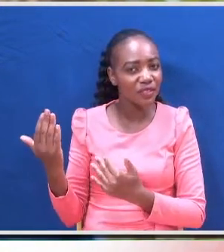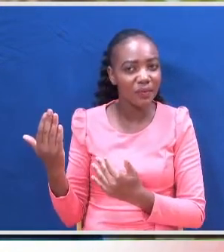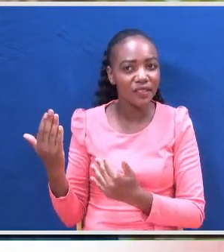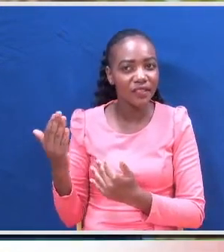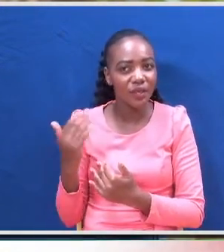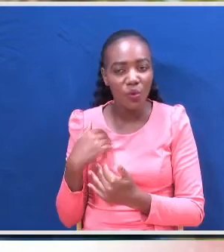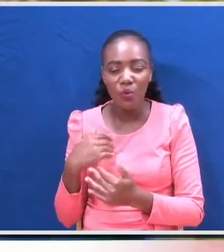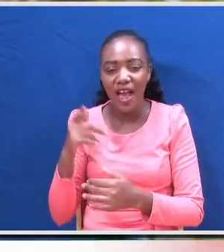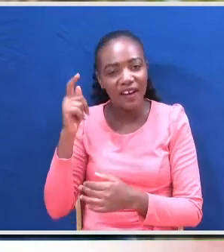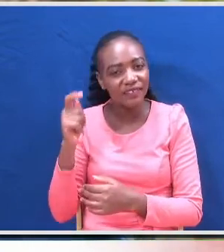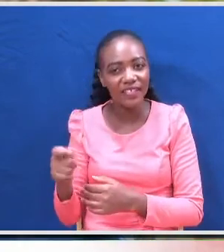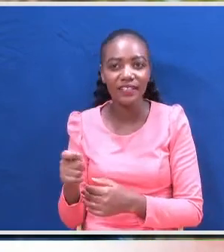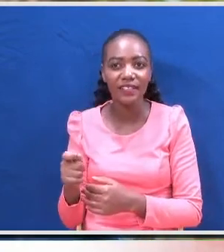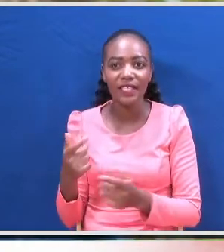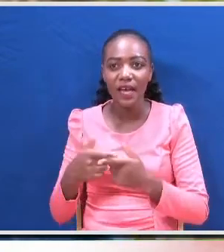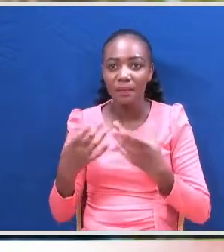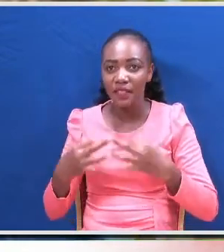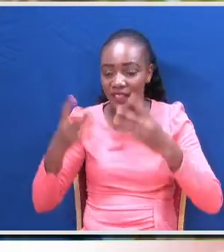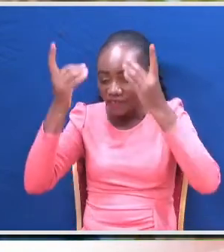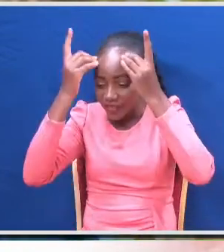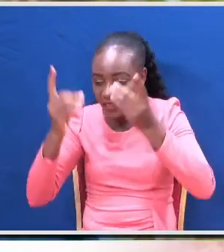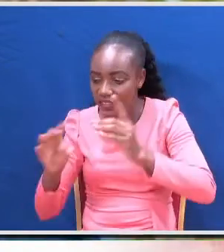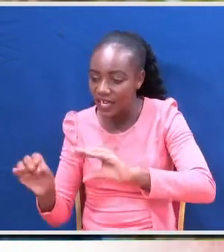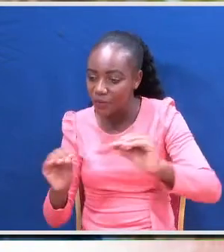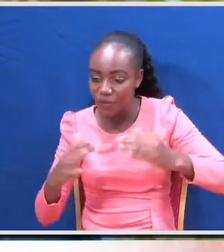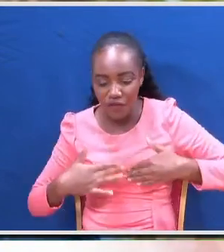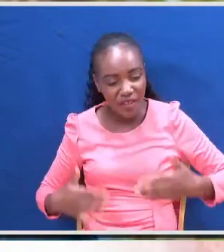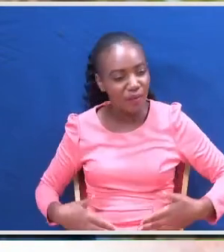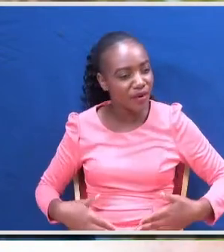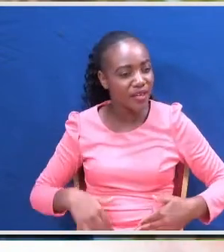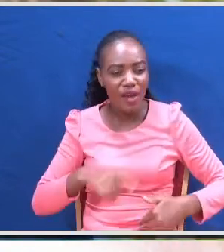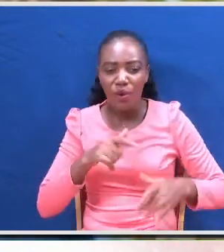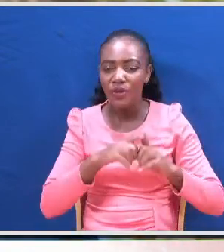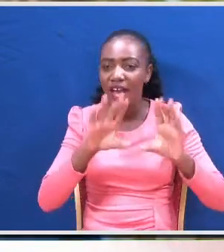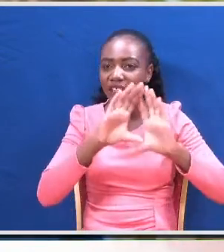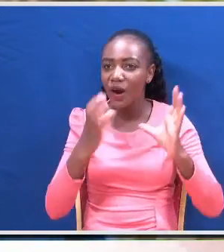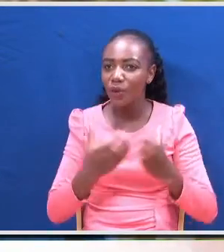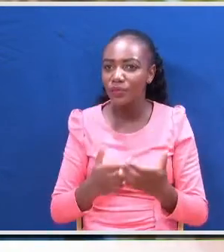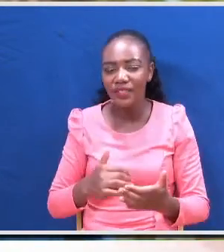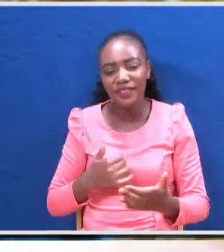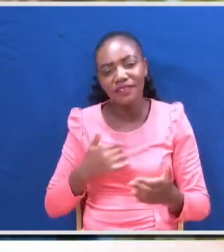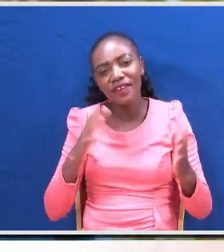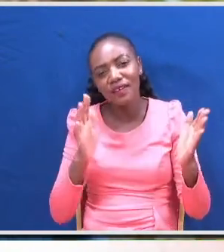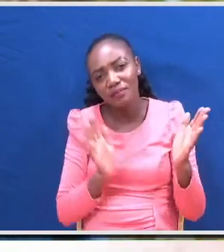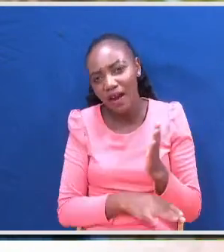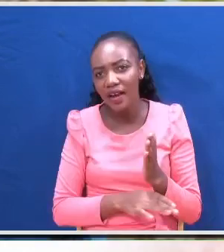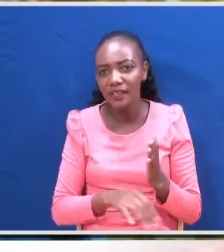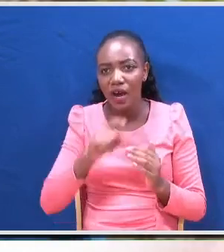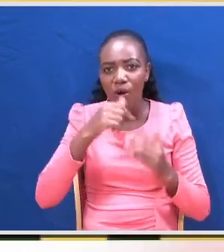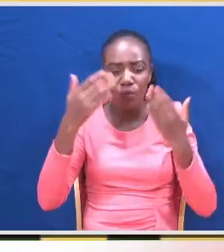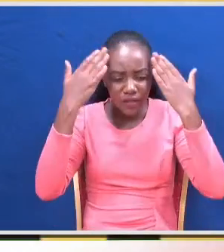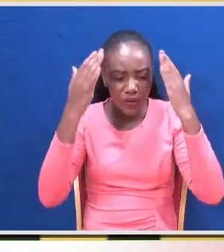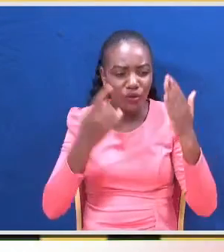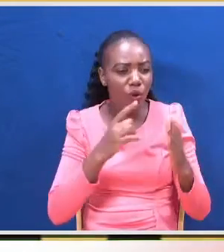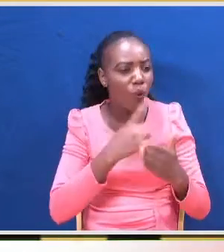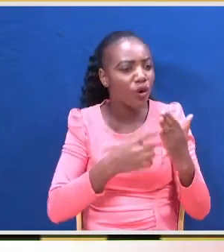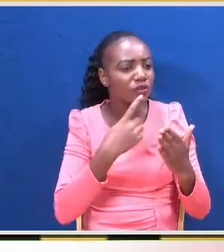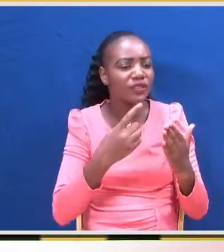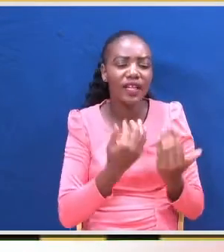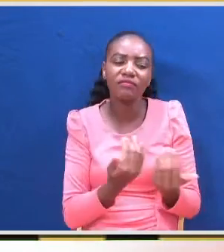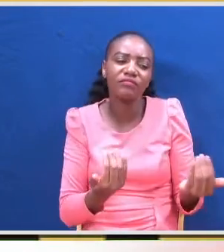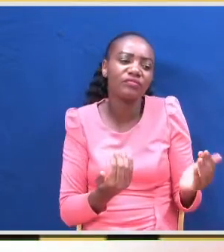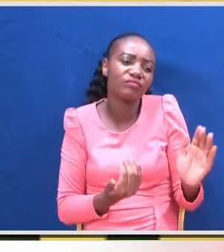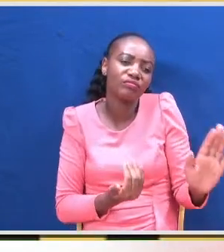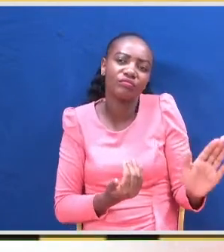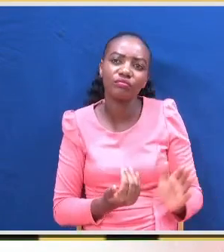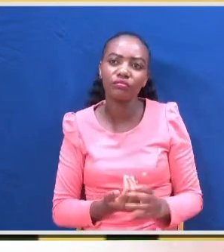mwili, sisi kama jamii tuna uzito sana. Hata watoto yake hatujui tutawaambia nini. Kilichosalia